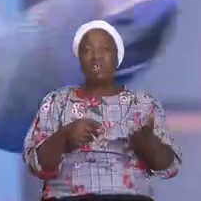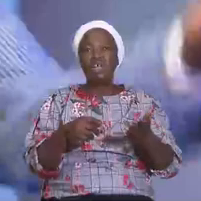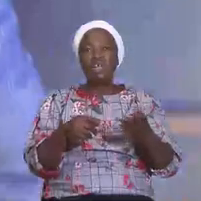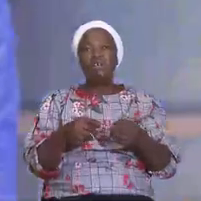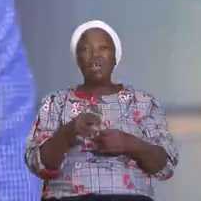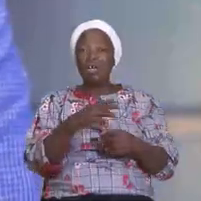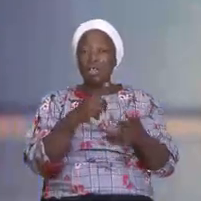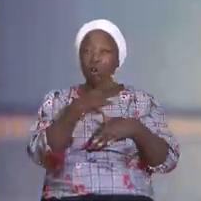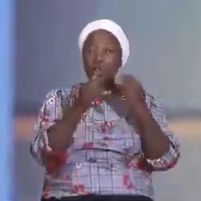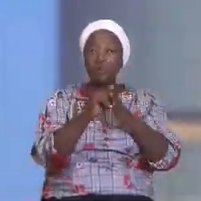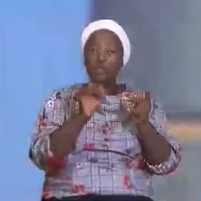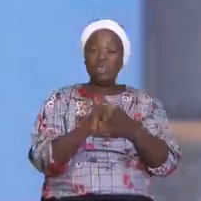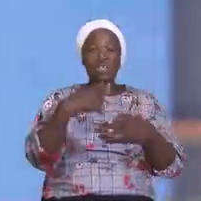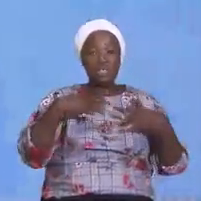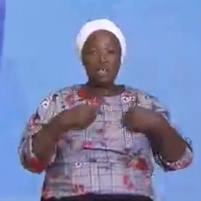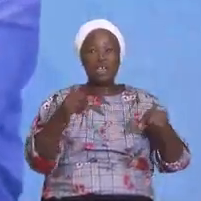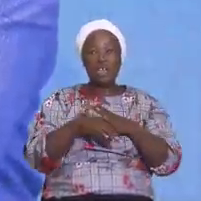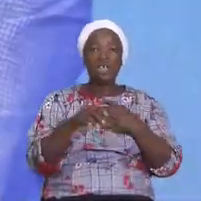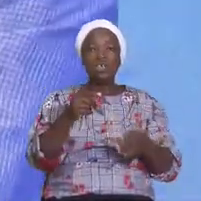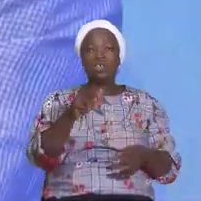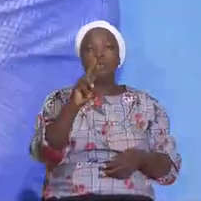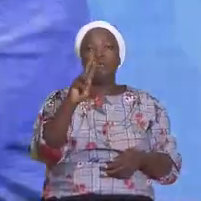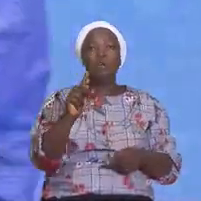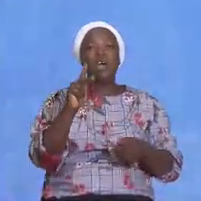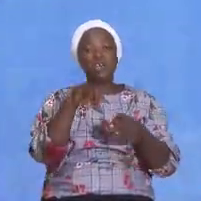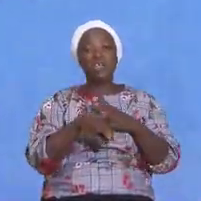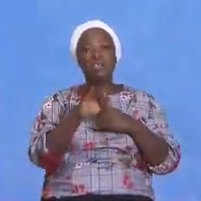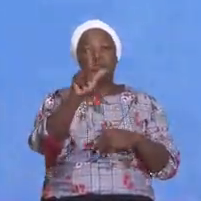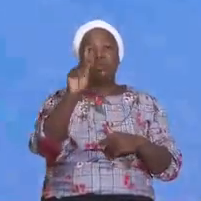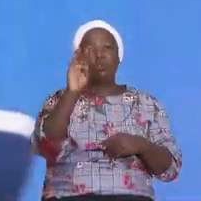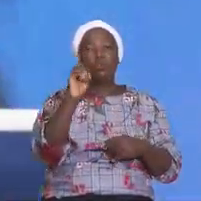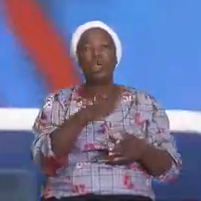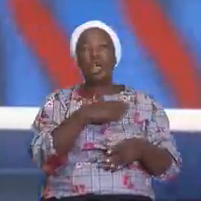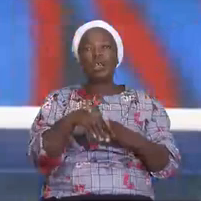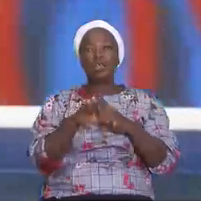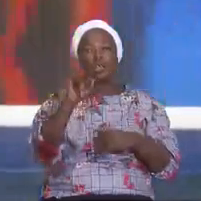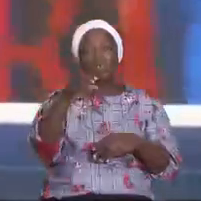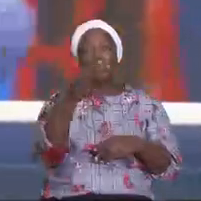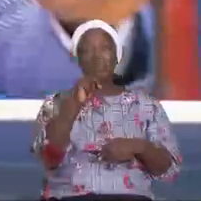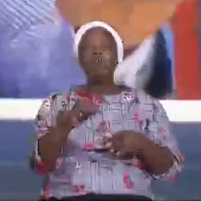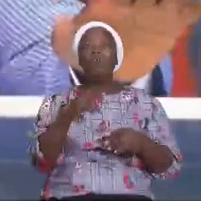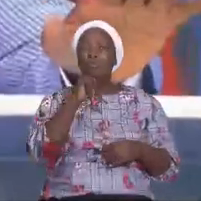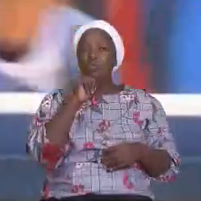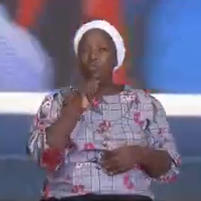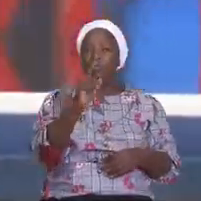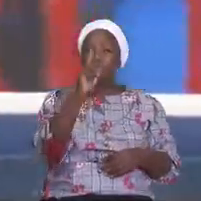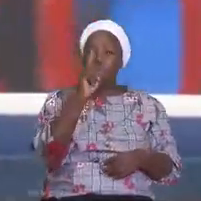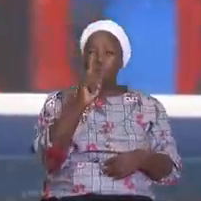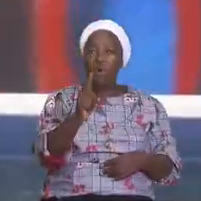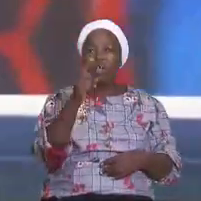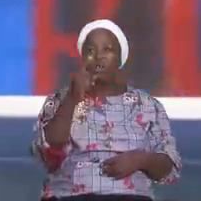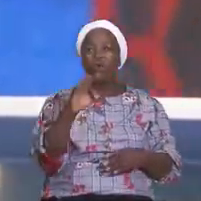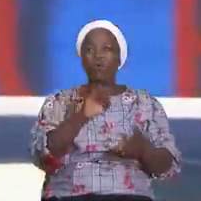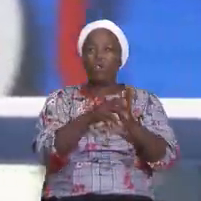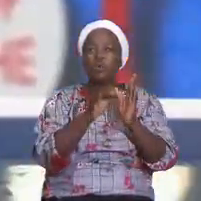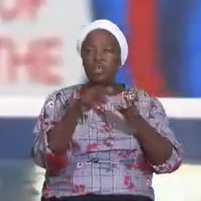Matthieu 8, 9, Matthieu 10. Tous ceux qu'il a guéris en Marc, en Matthieu, en Jean, tous ceux-là